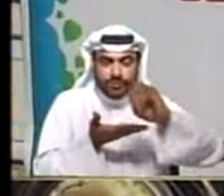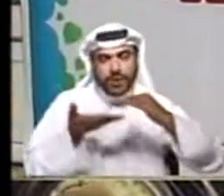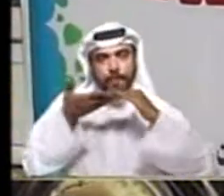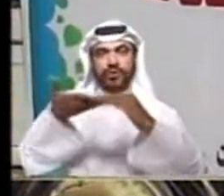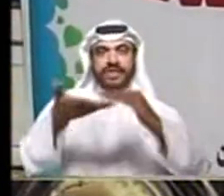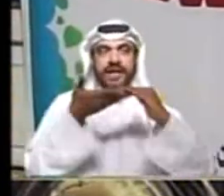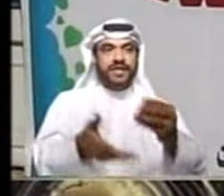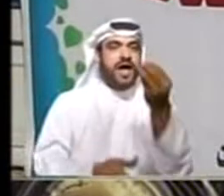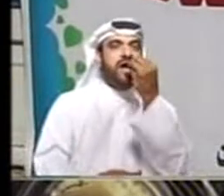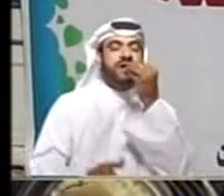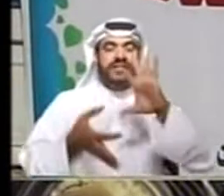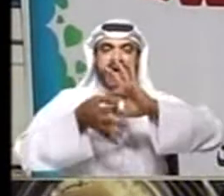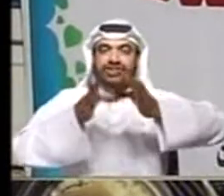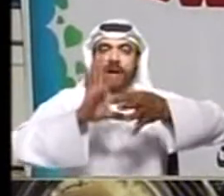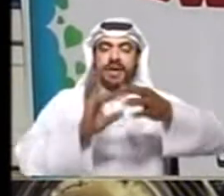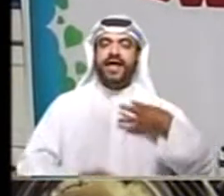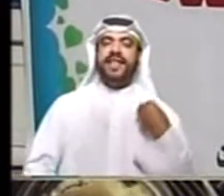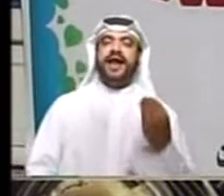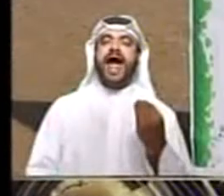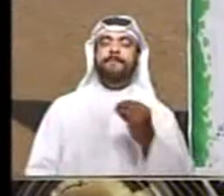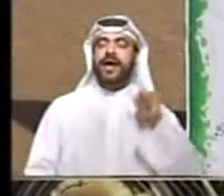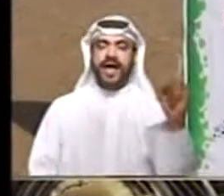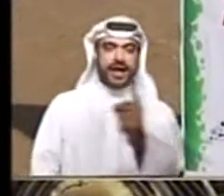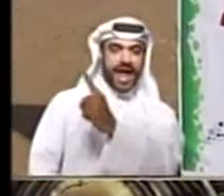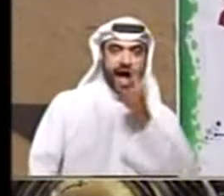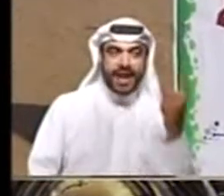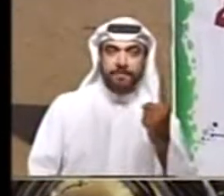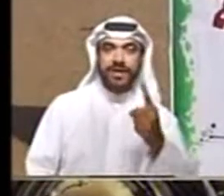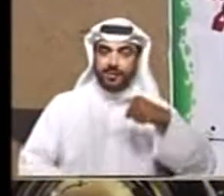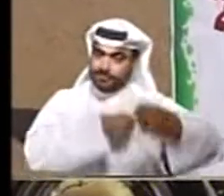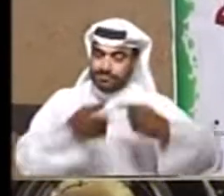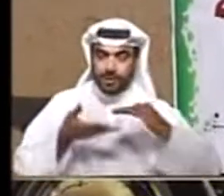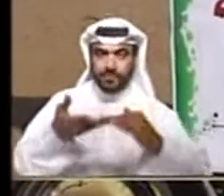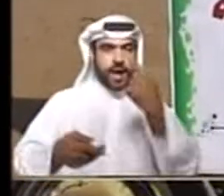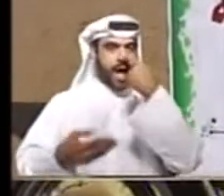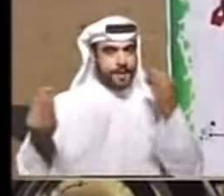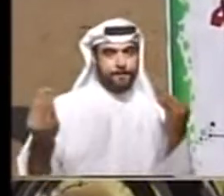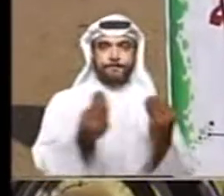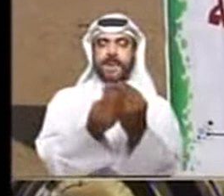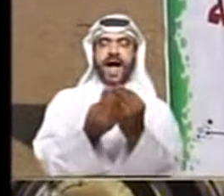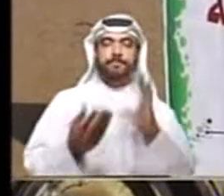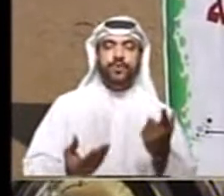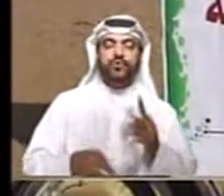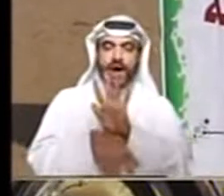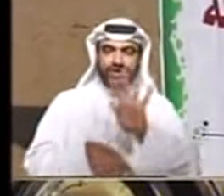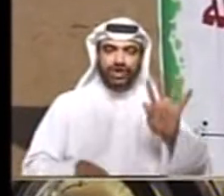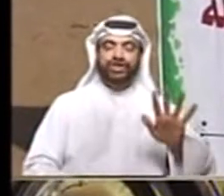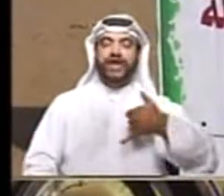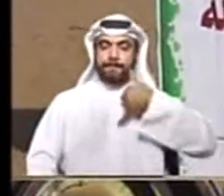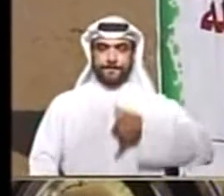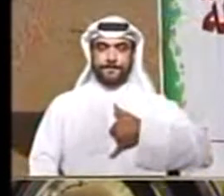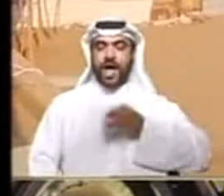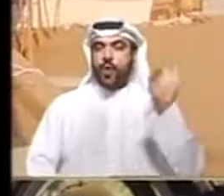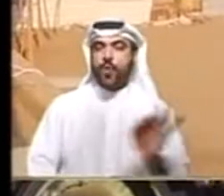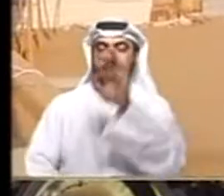غذائية عبر جمعية الرحمة العالمية ضمن حملة الكويت بجانبكم للنازحين من أبناء محافظة